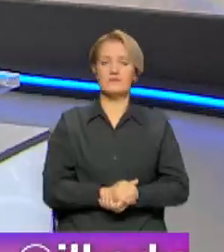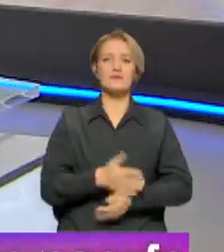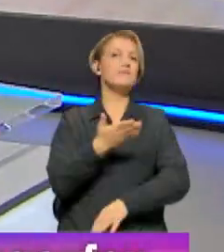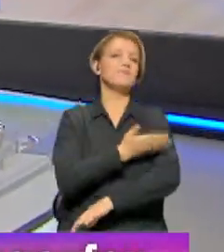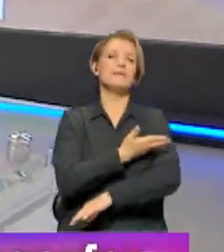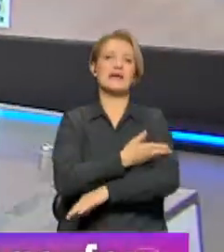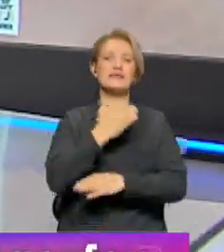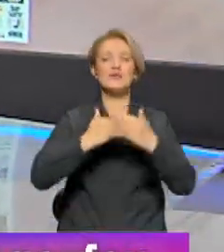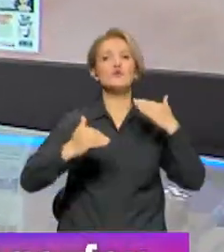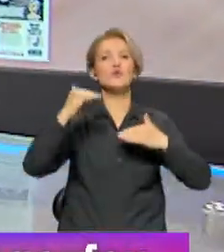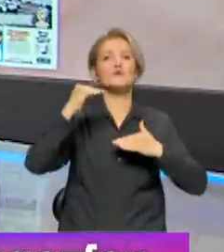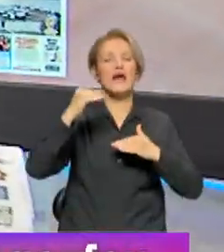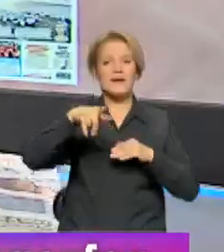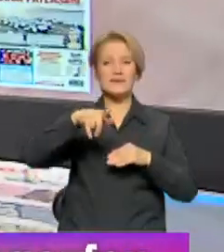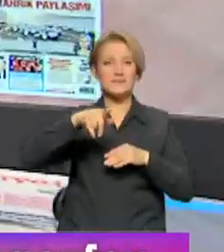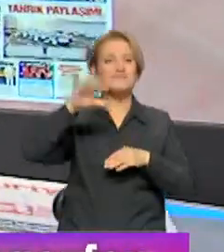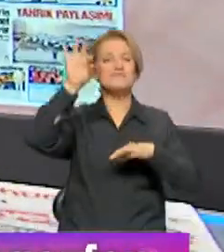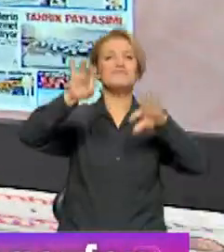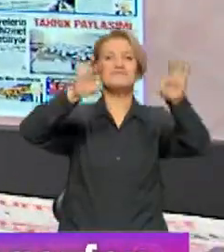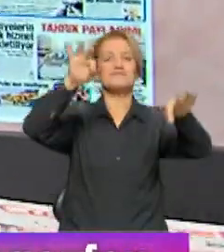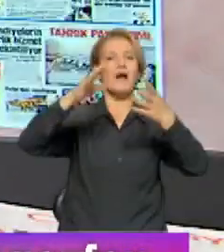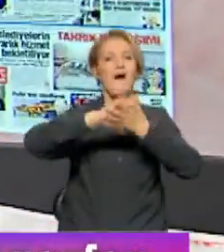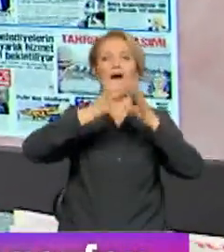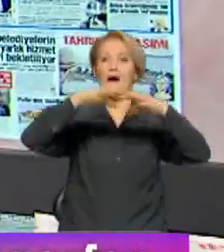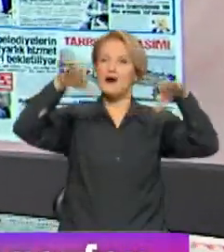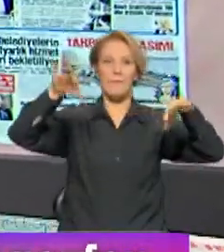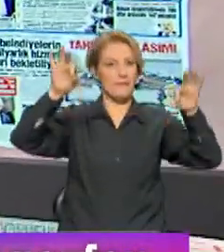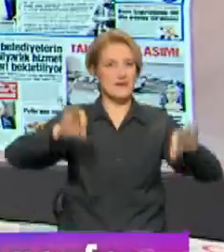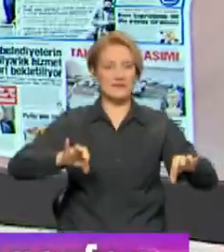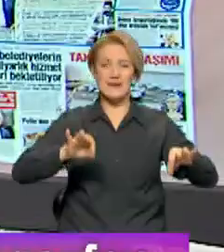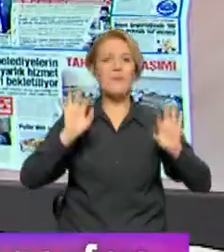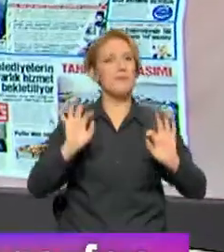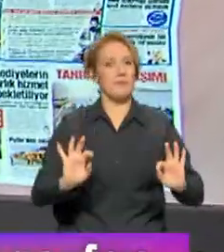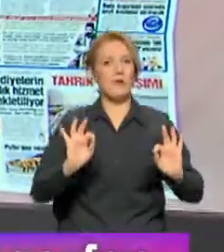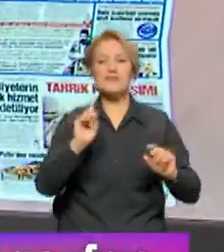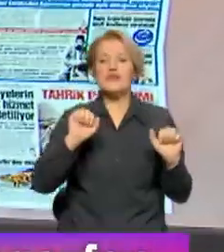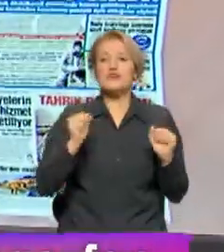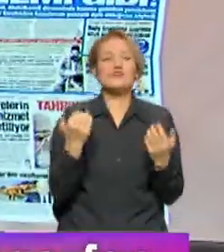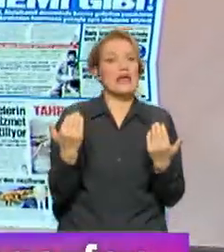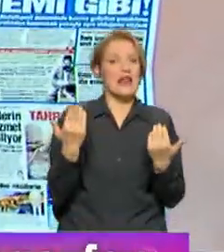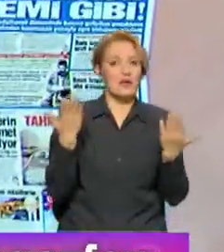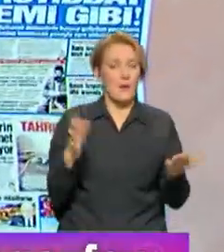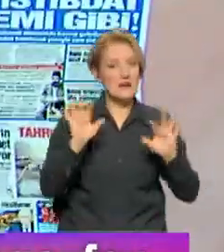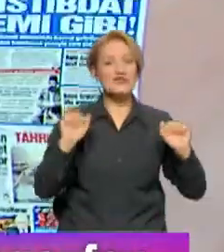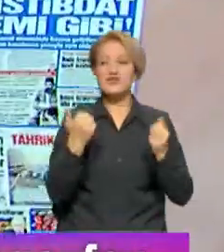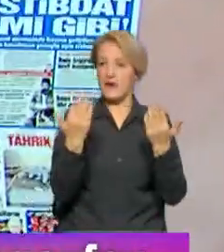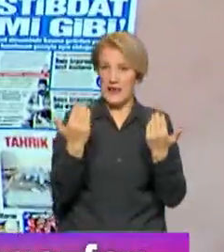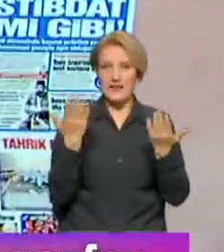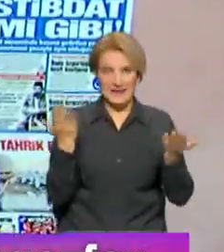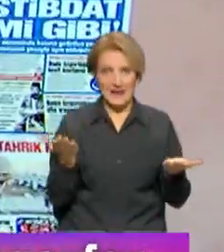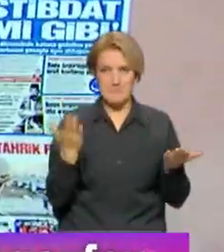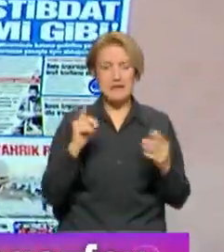memleketin yüksek yerlerine yüksek noktalarına kar da yağmaya başladı artık böyle bir kış geliyor O kış gelirken